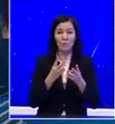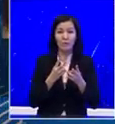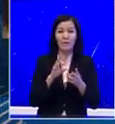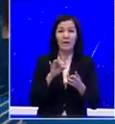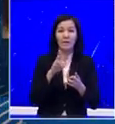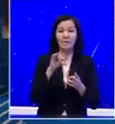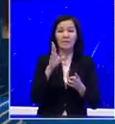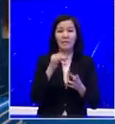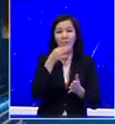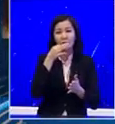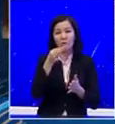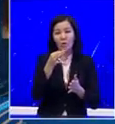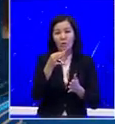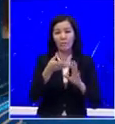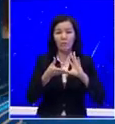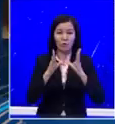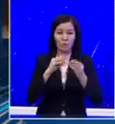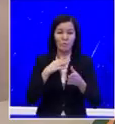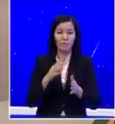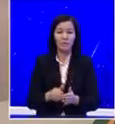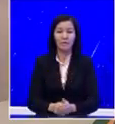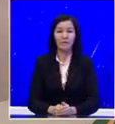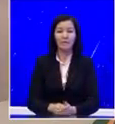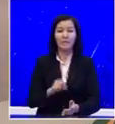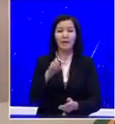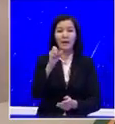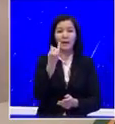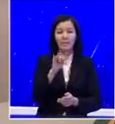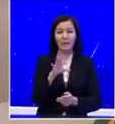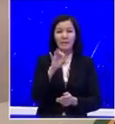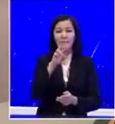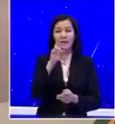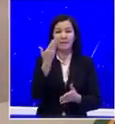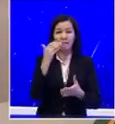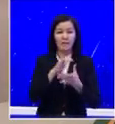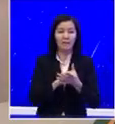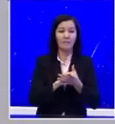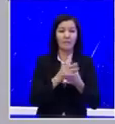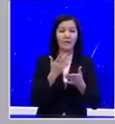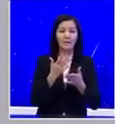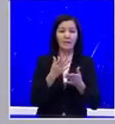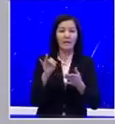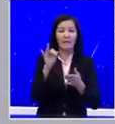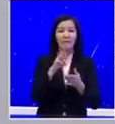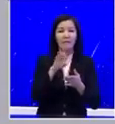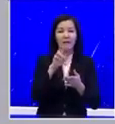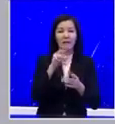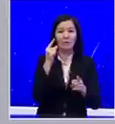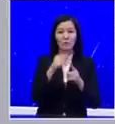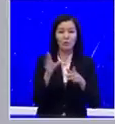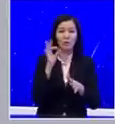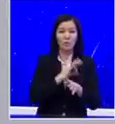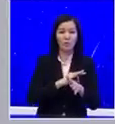Аристодемнің жауабын кесімдірек түйеді. Абай Сократ танымын Хауаси Хамса, Тахих сынды сөздерді